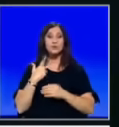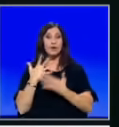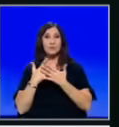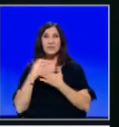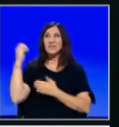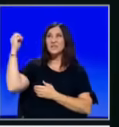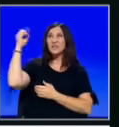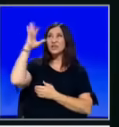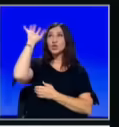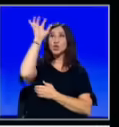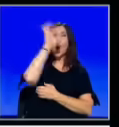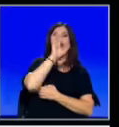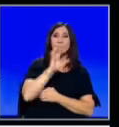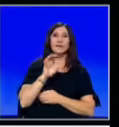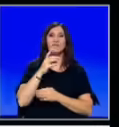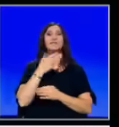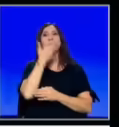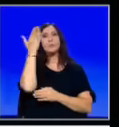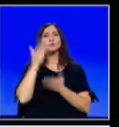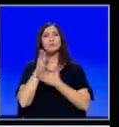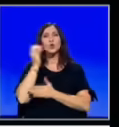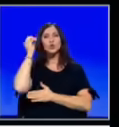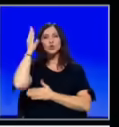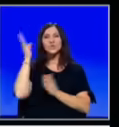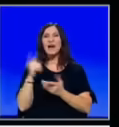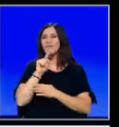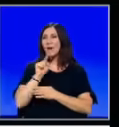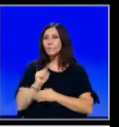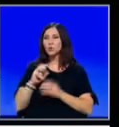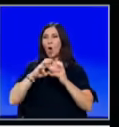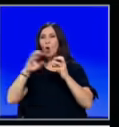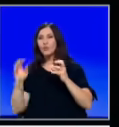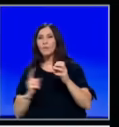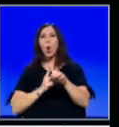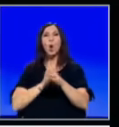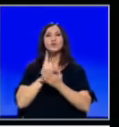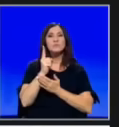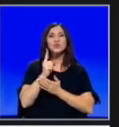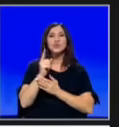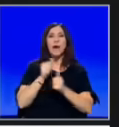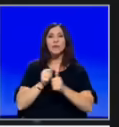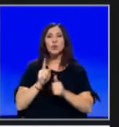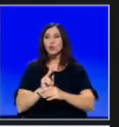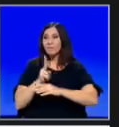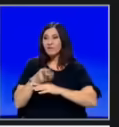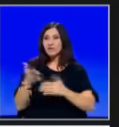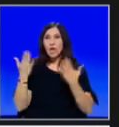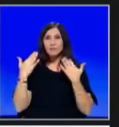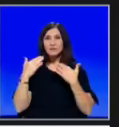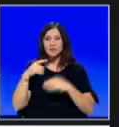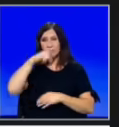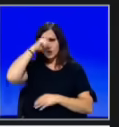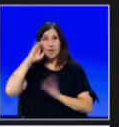небето. Според учените обаче става въпрос за отломки от космически апарати, които при навлизането в атмосферата се